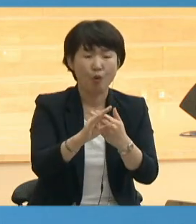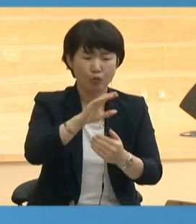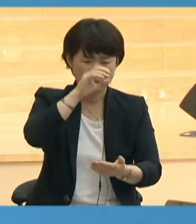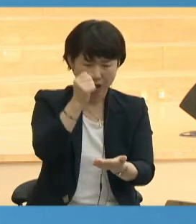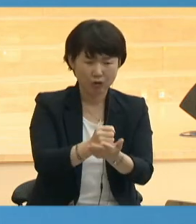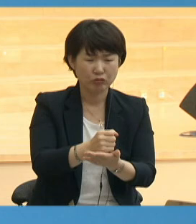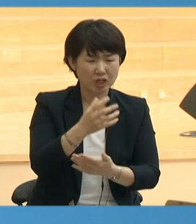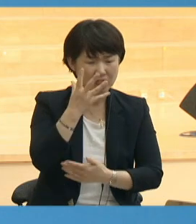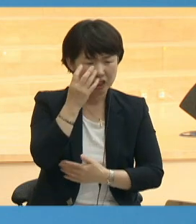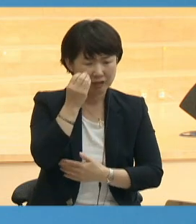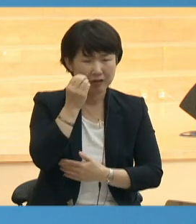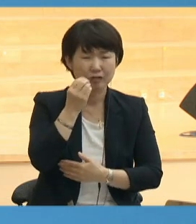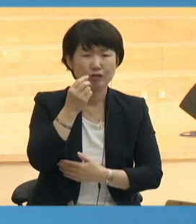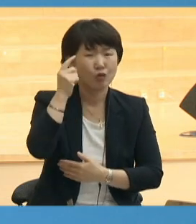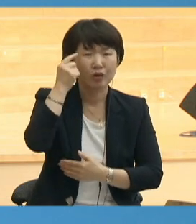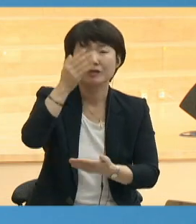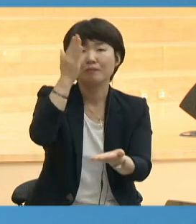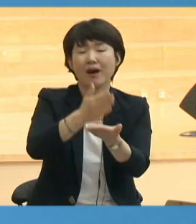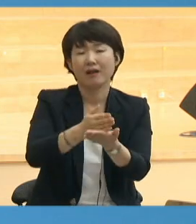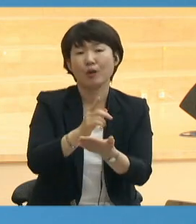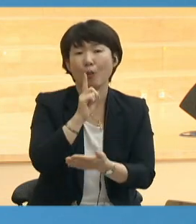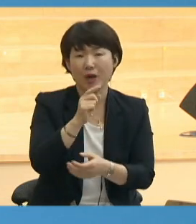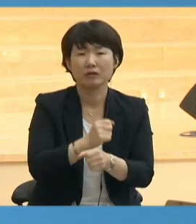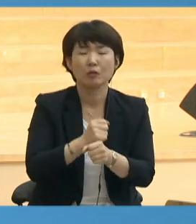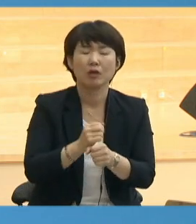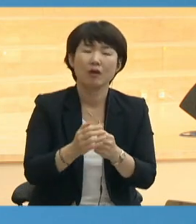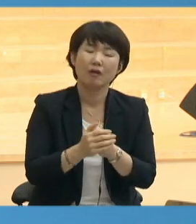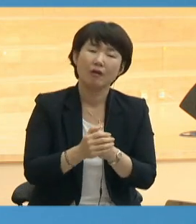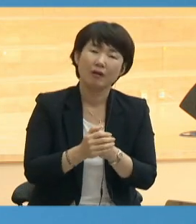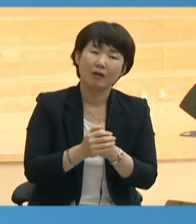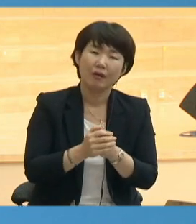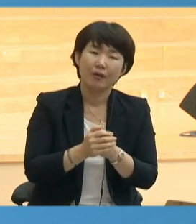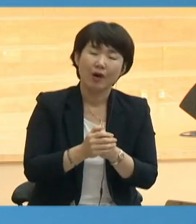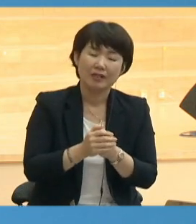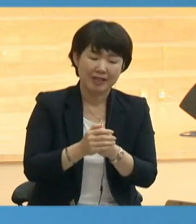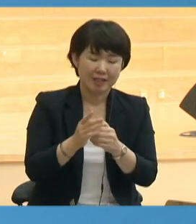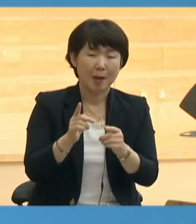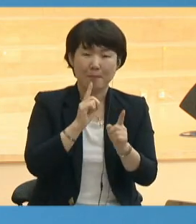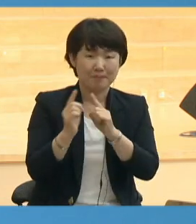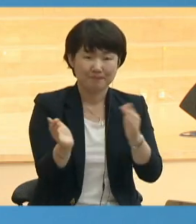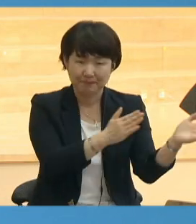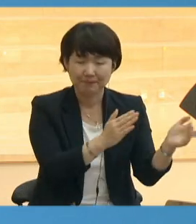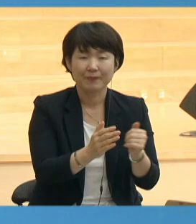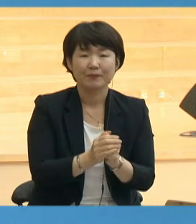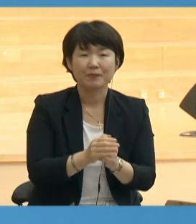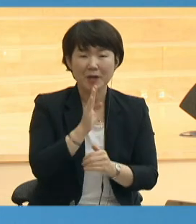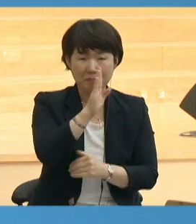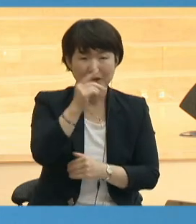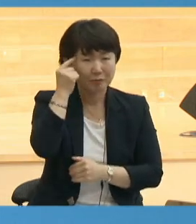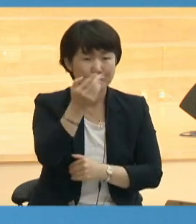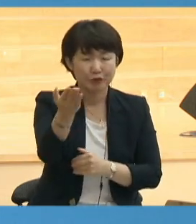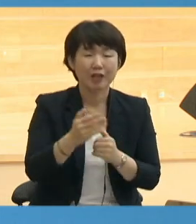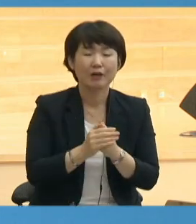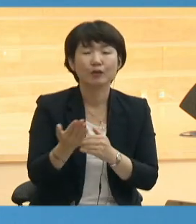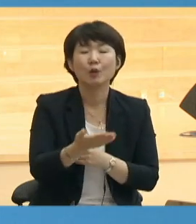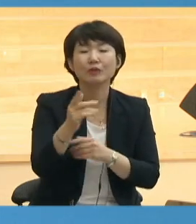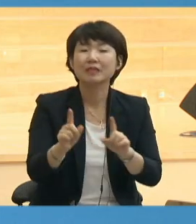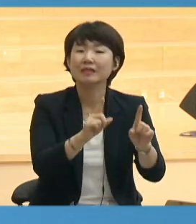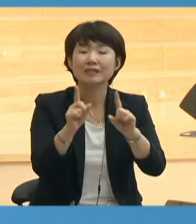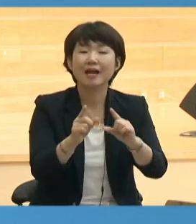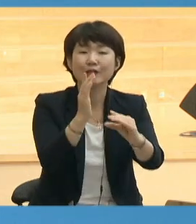여기지 말라 그렇게 했습니까 당연 자 거두절미하고 물어보십니다 살면서 말이